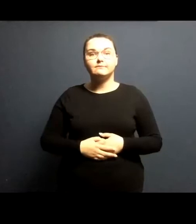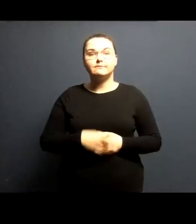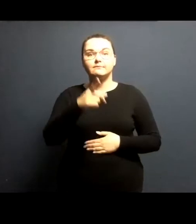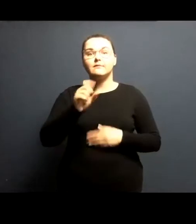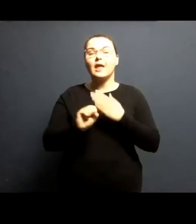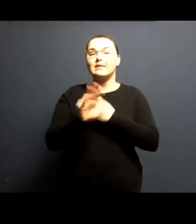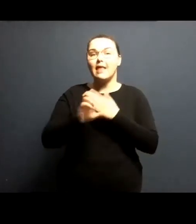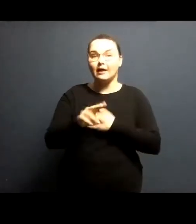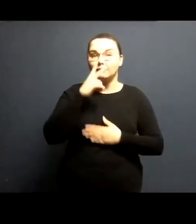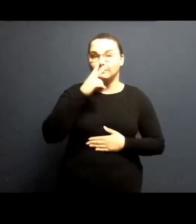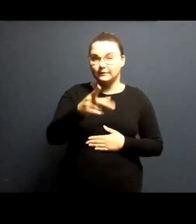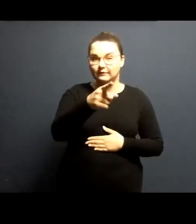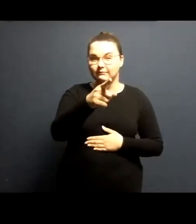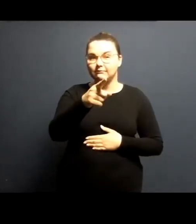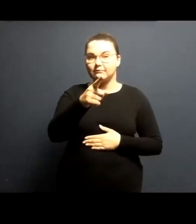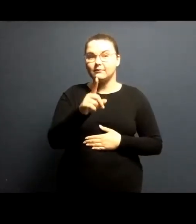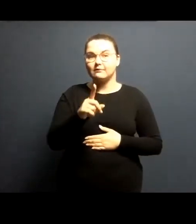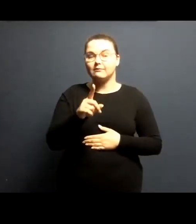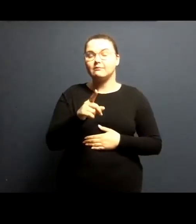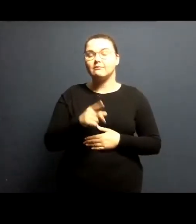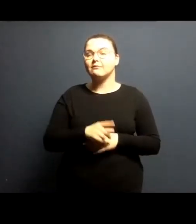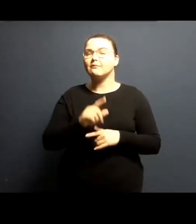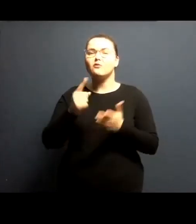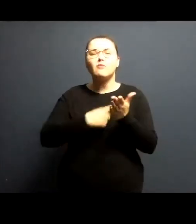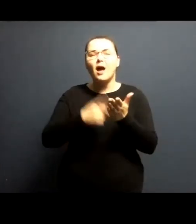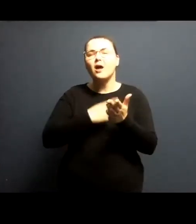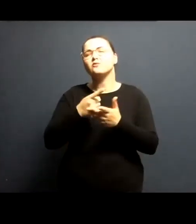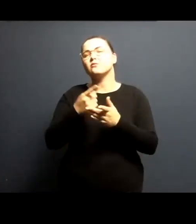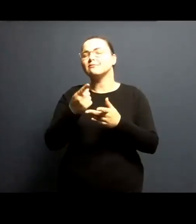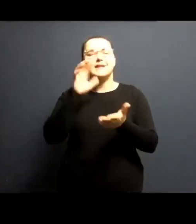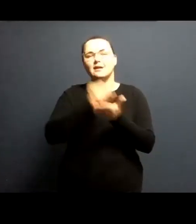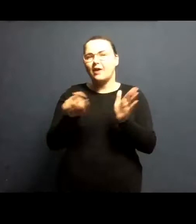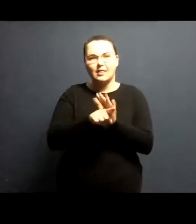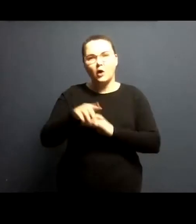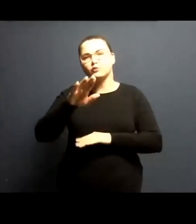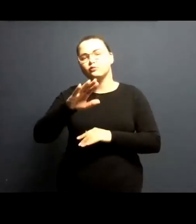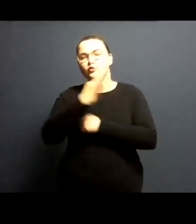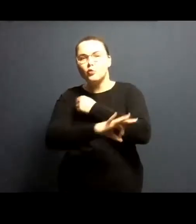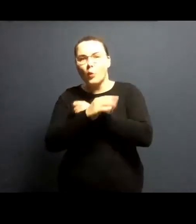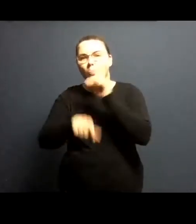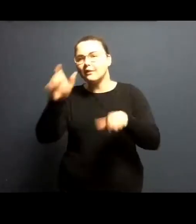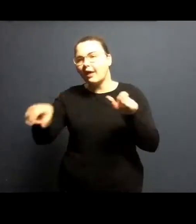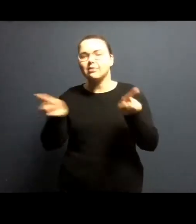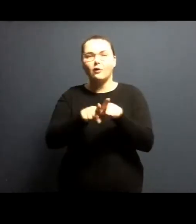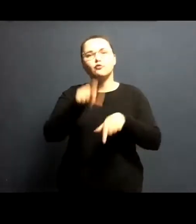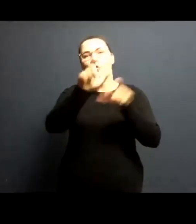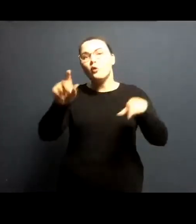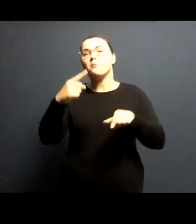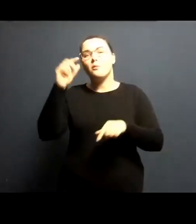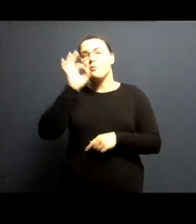spokojnie być przytaczana na zajęciach dla studentów, czy też przypominania ludziom młodym, jak